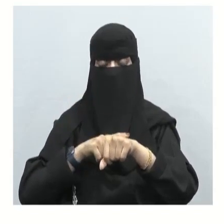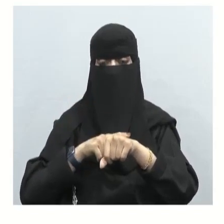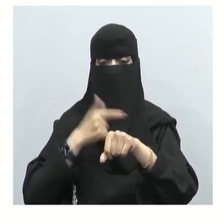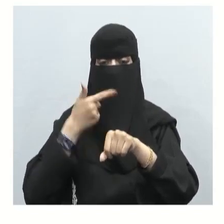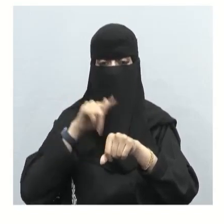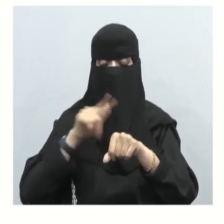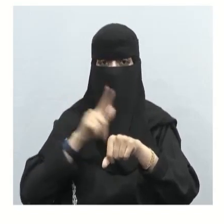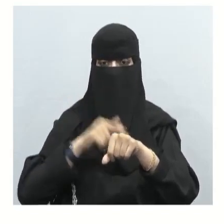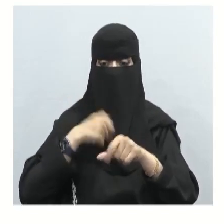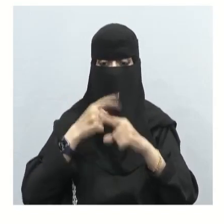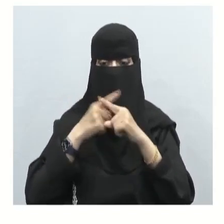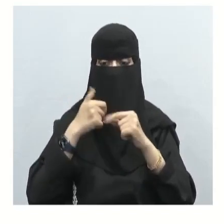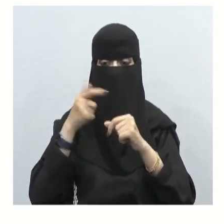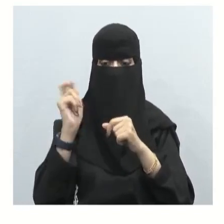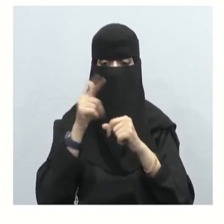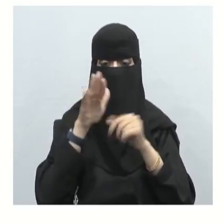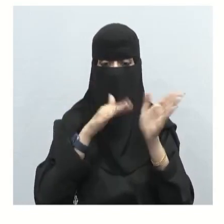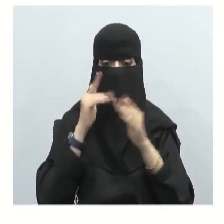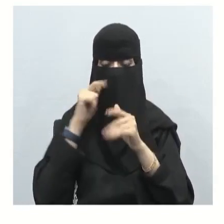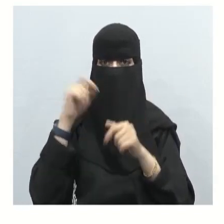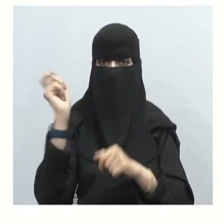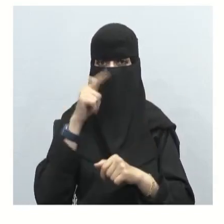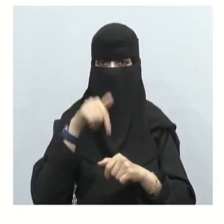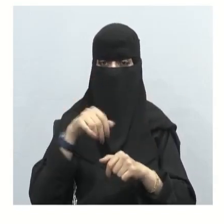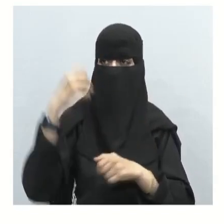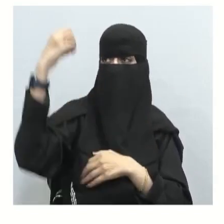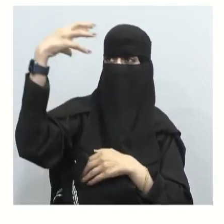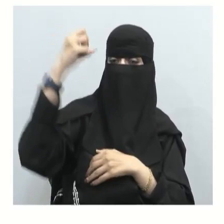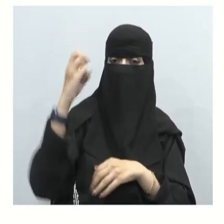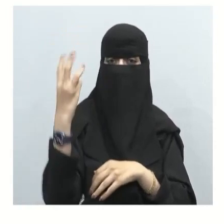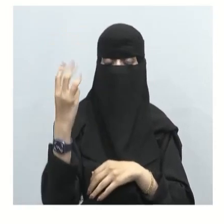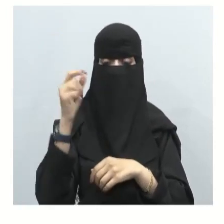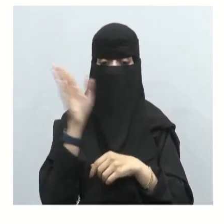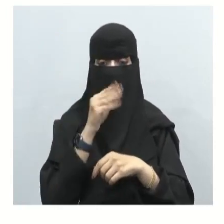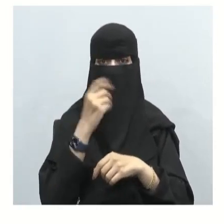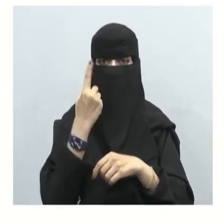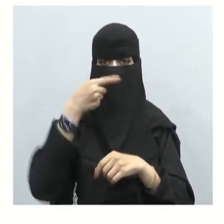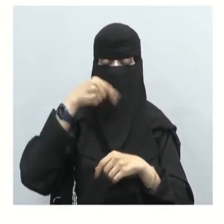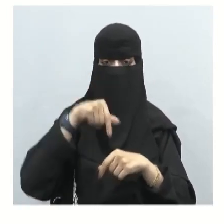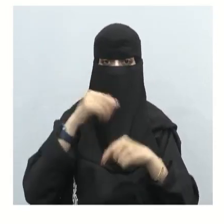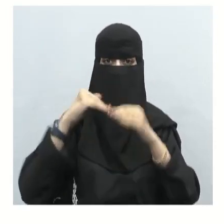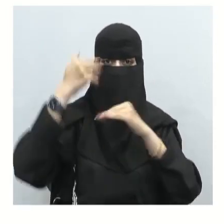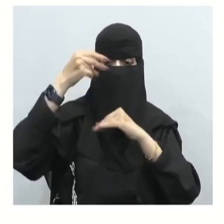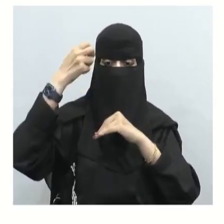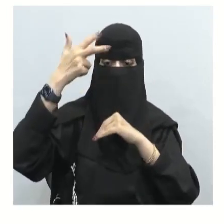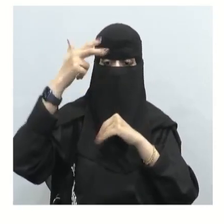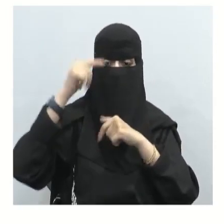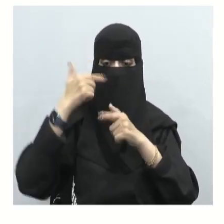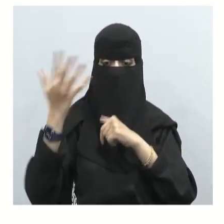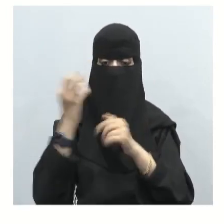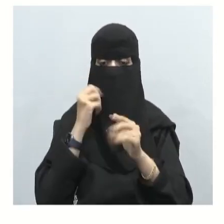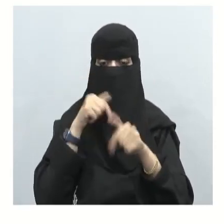الزمن نضرب السرعه في المسافه طبعا سرعه الضوء ثلاثه في عشره اس 8 اذا نحصل على